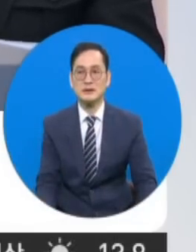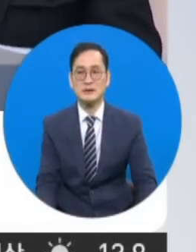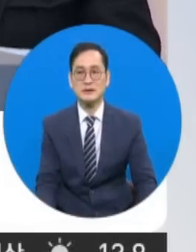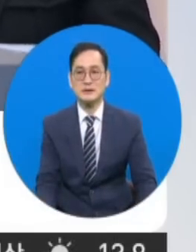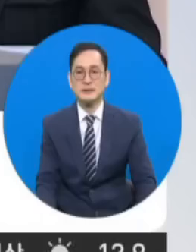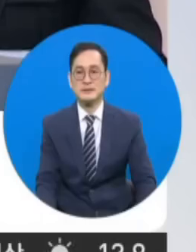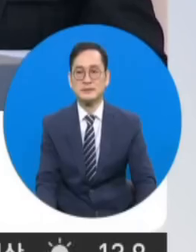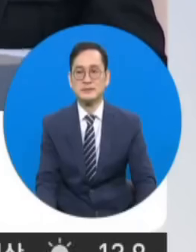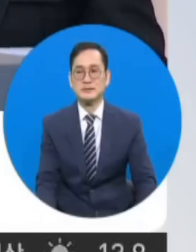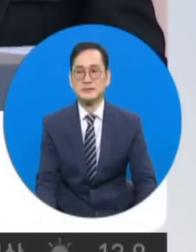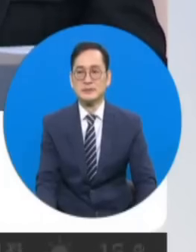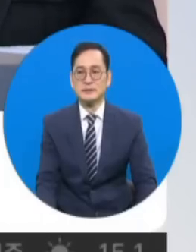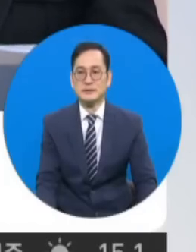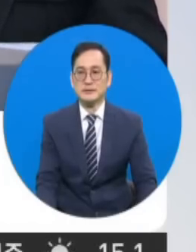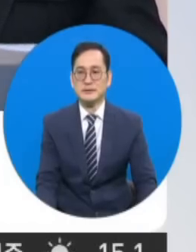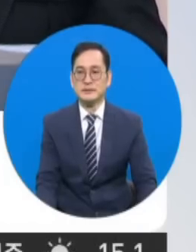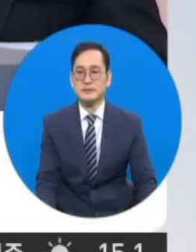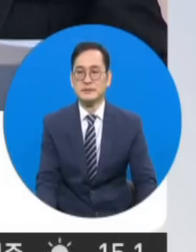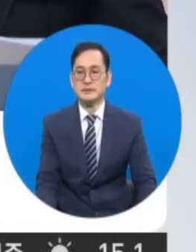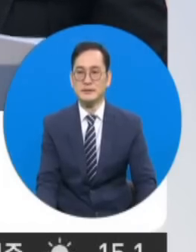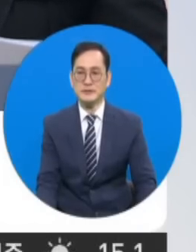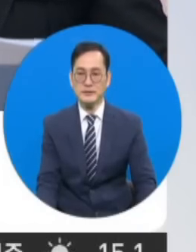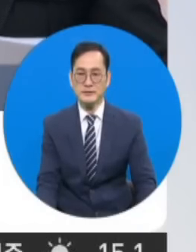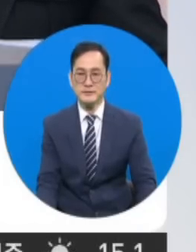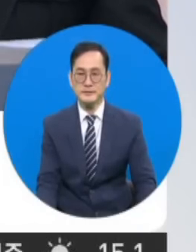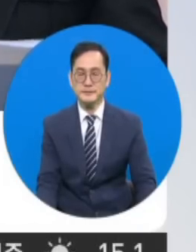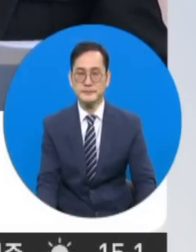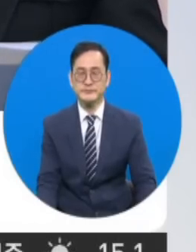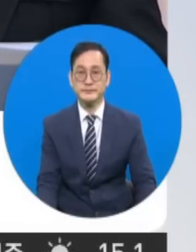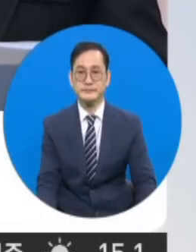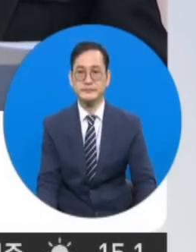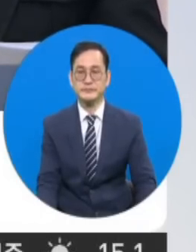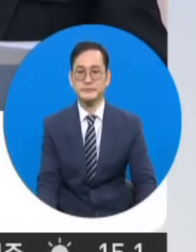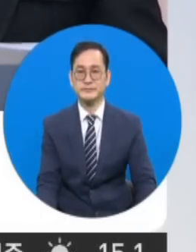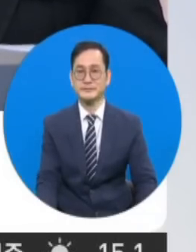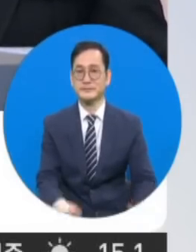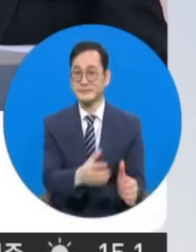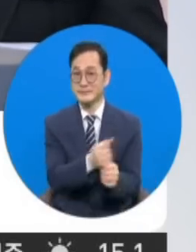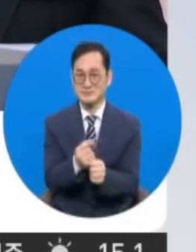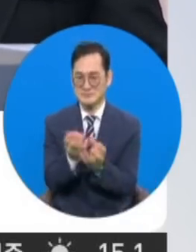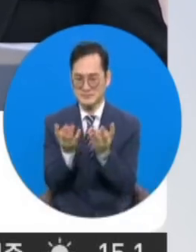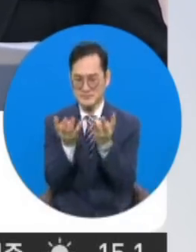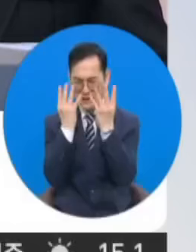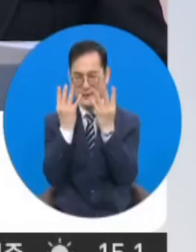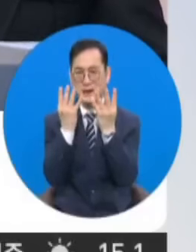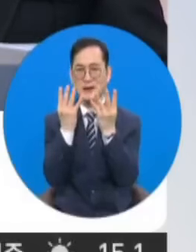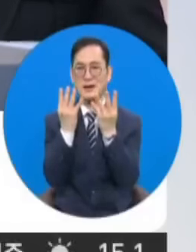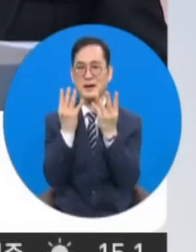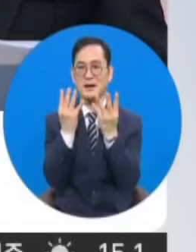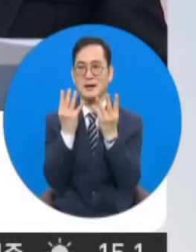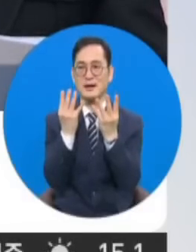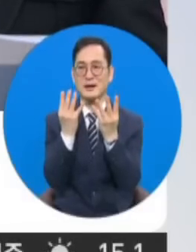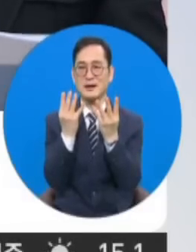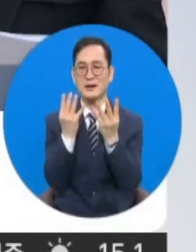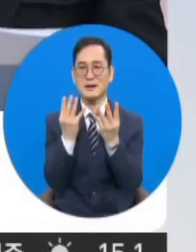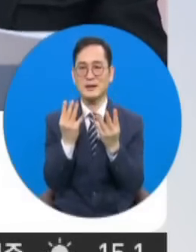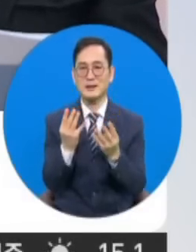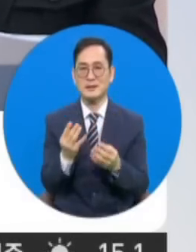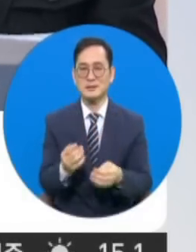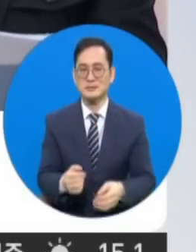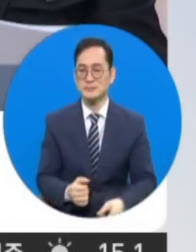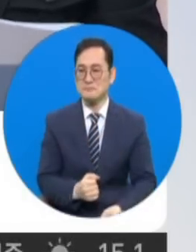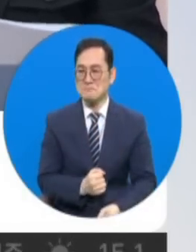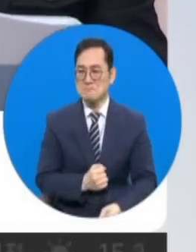발급할 수밖에 없는 거예요 그래서 아마 강내구 감소연이 구성이 되면서 가장 당황하고